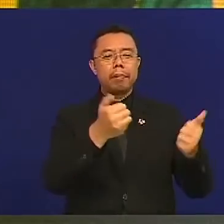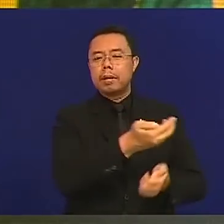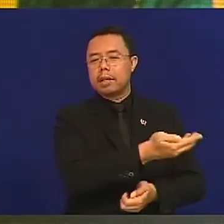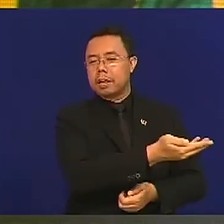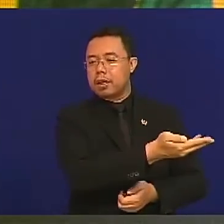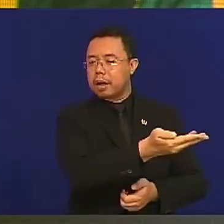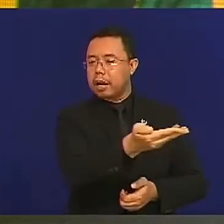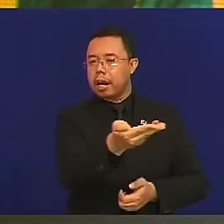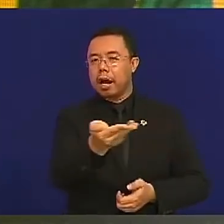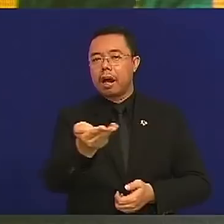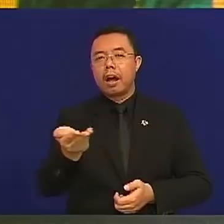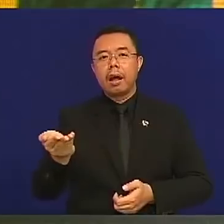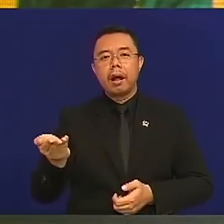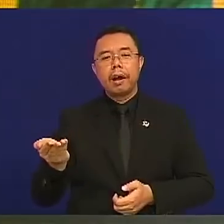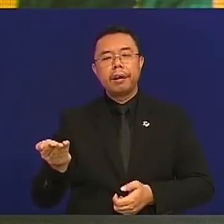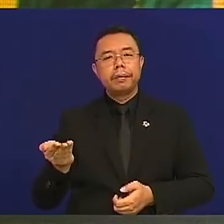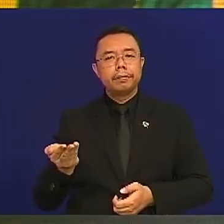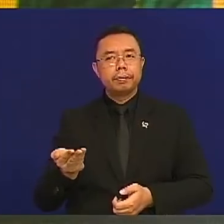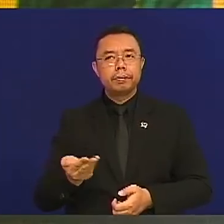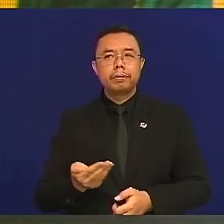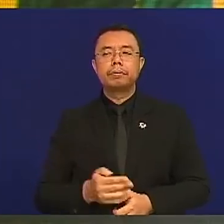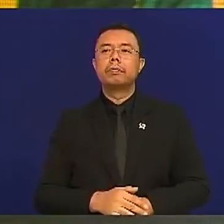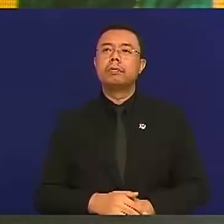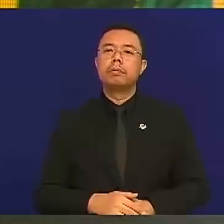selamatkan mereka.